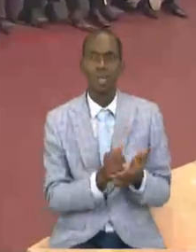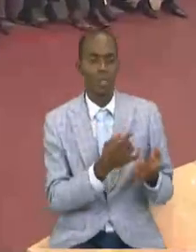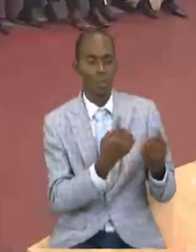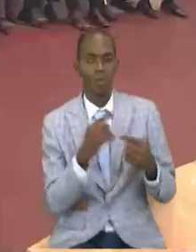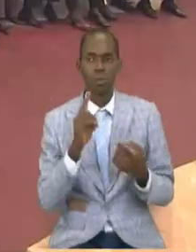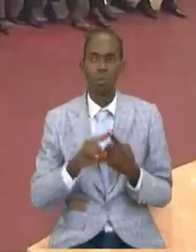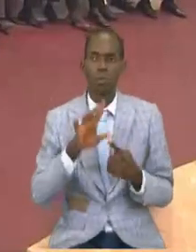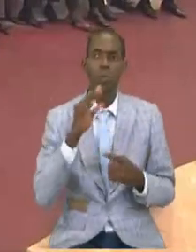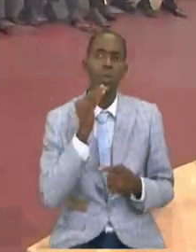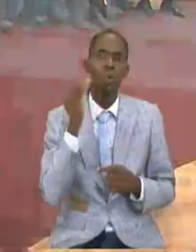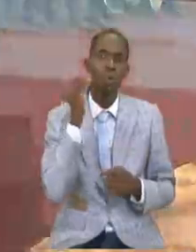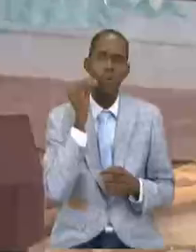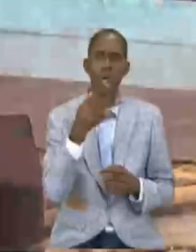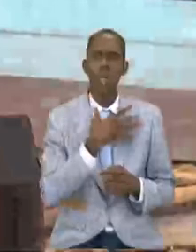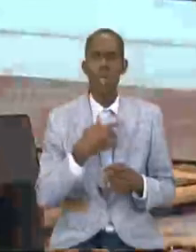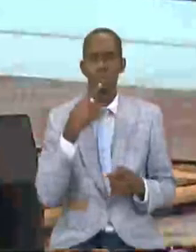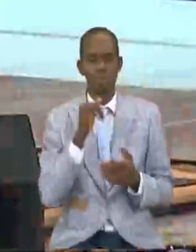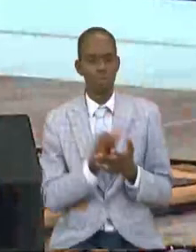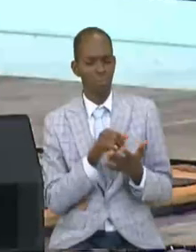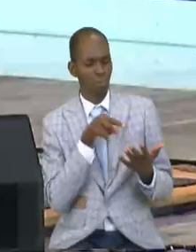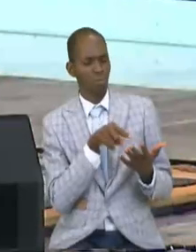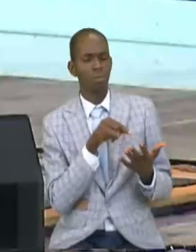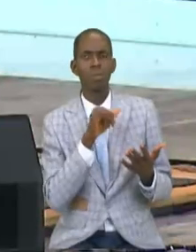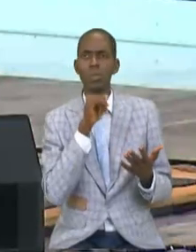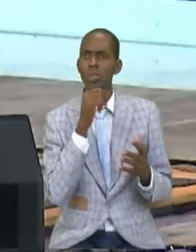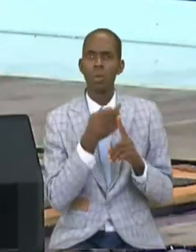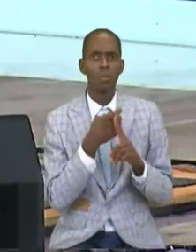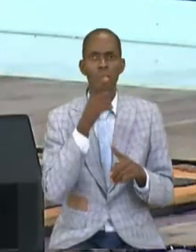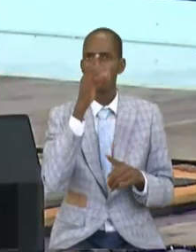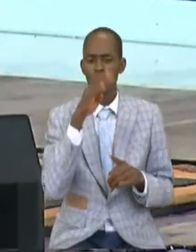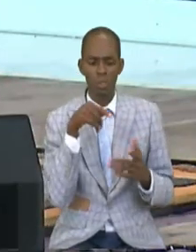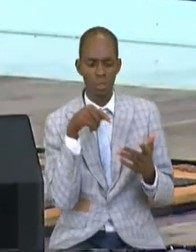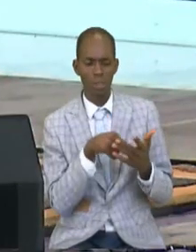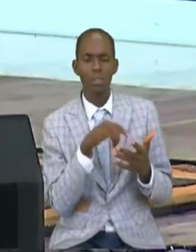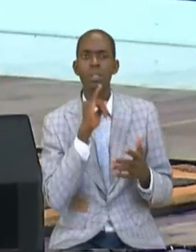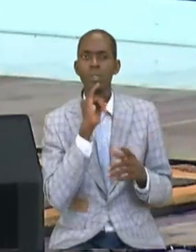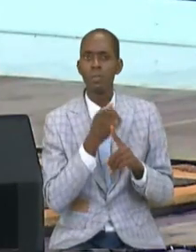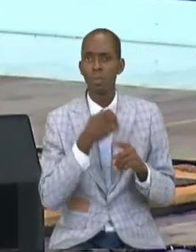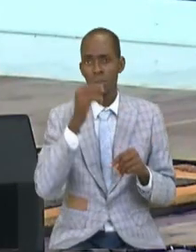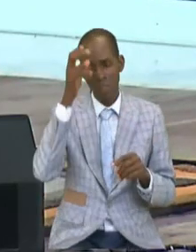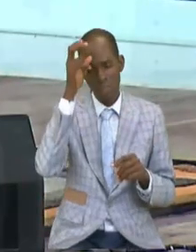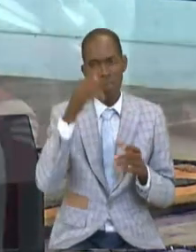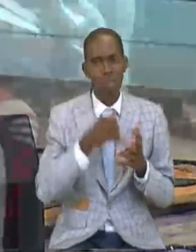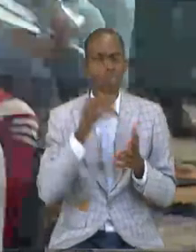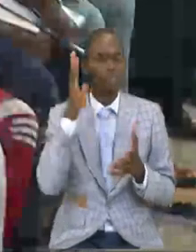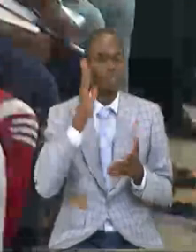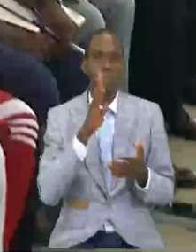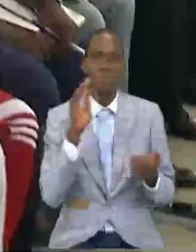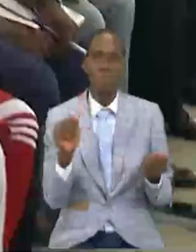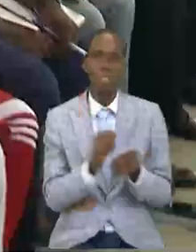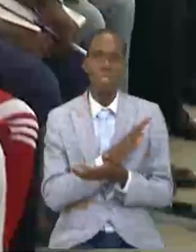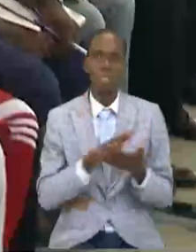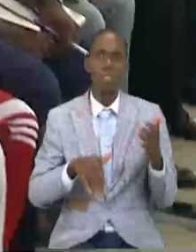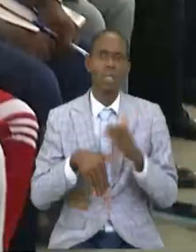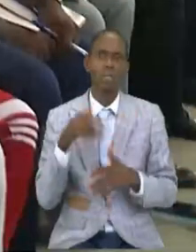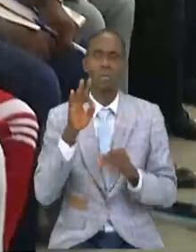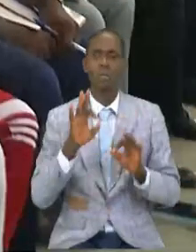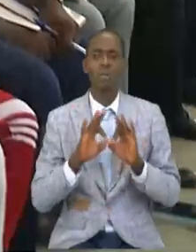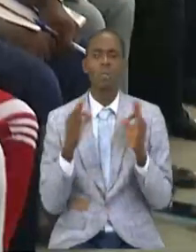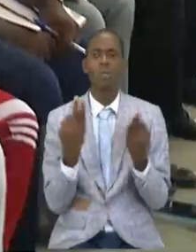vient dans ta maison, tu dis, ceci n'est pas de Dieu. Ceci est du diable. Ce sera détruit dans ta